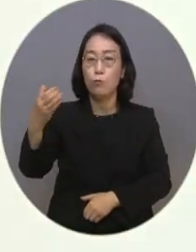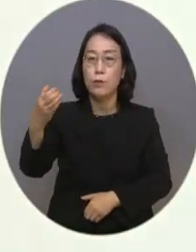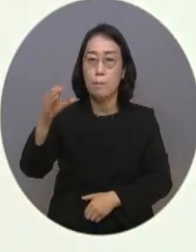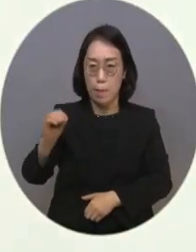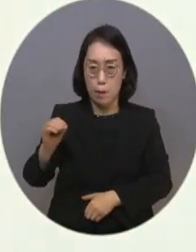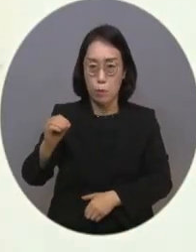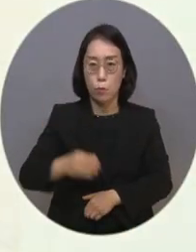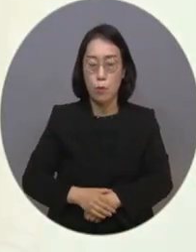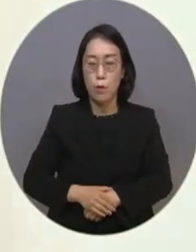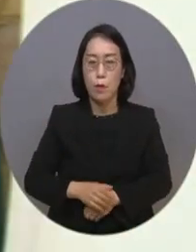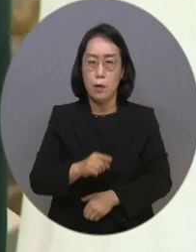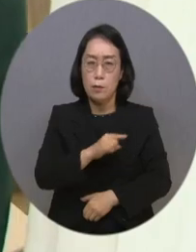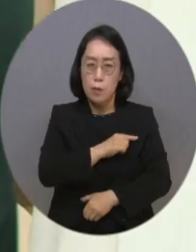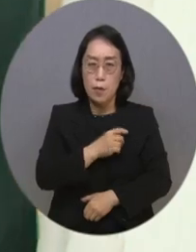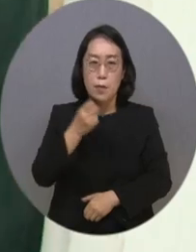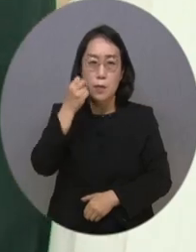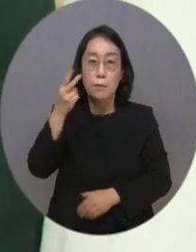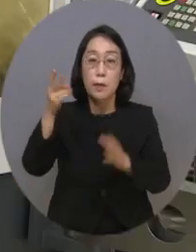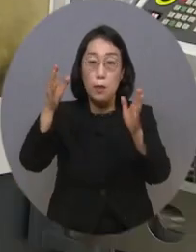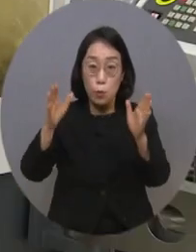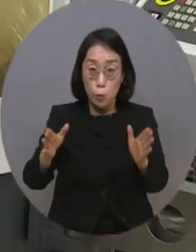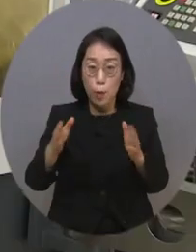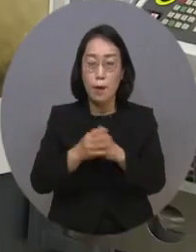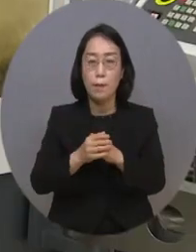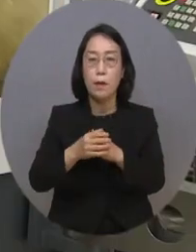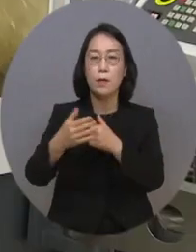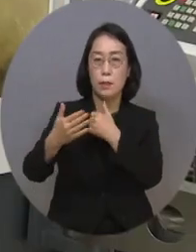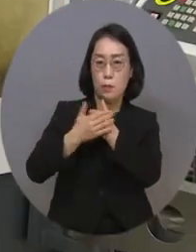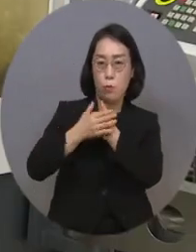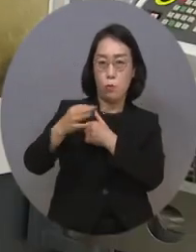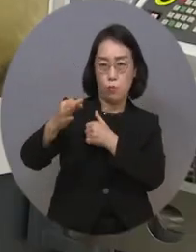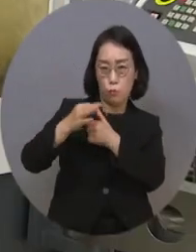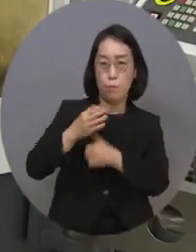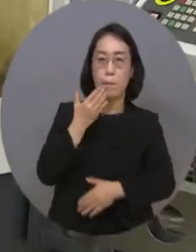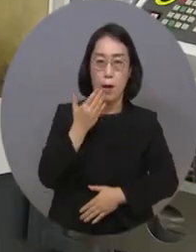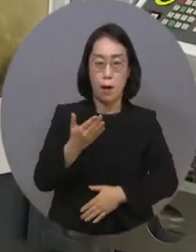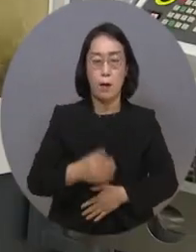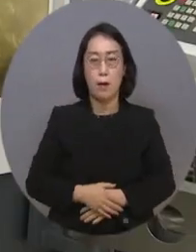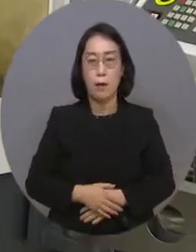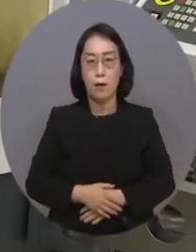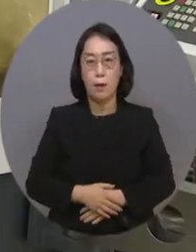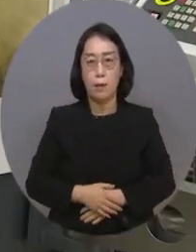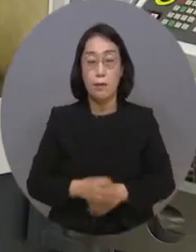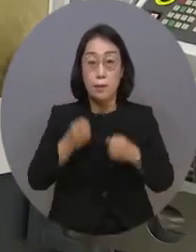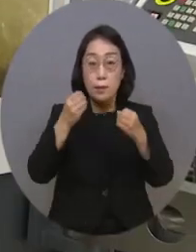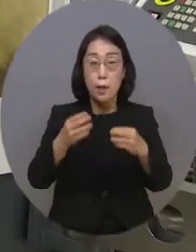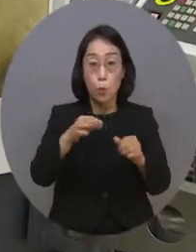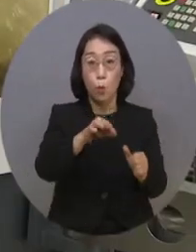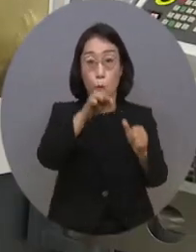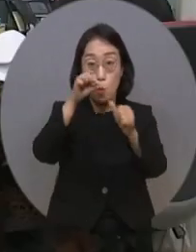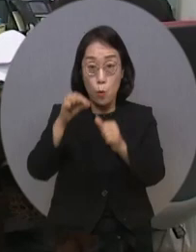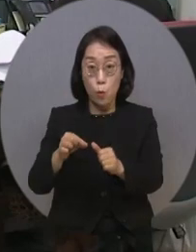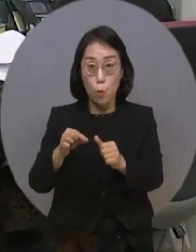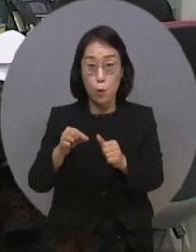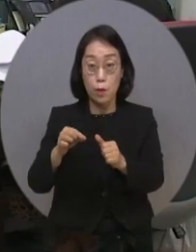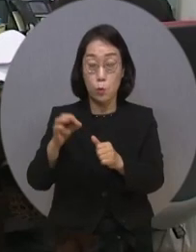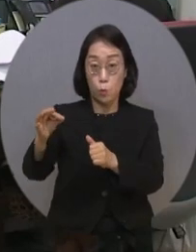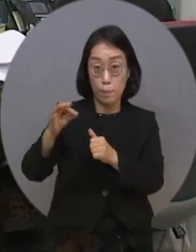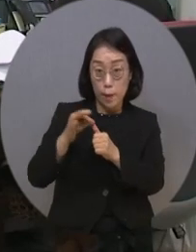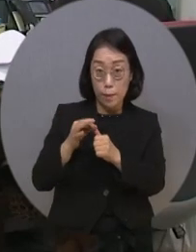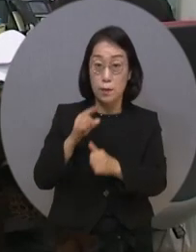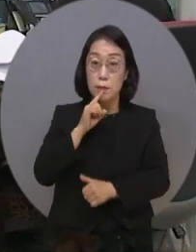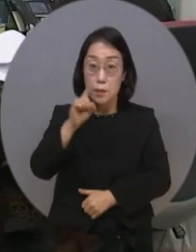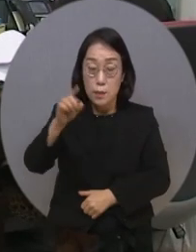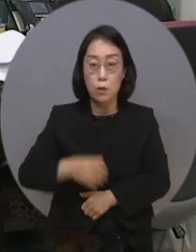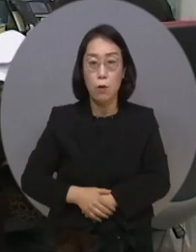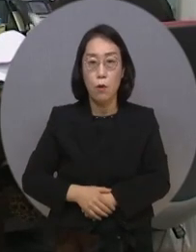원씩 최대 12개월분까지 지원받을 수 있습니다. 장애인 신규 고용 장려금 신청은 공단